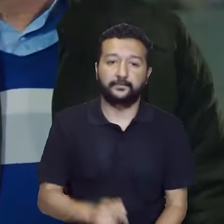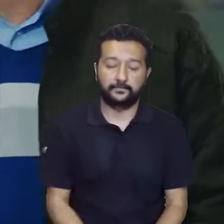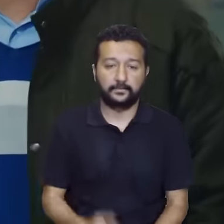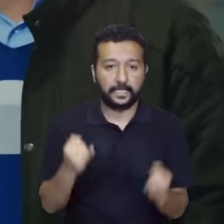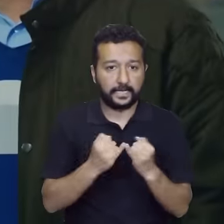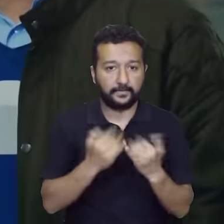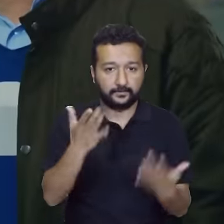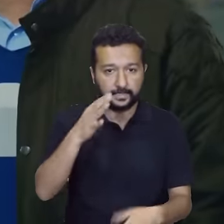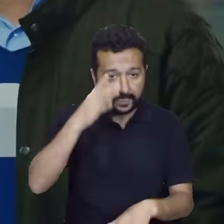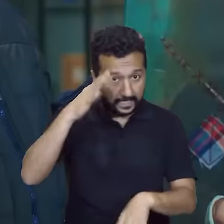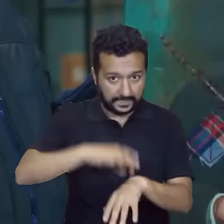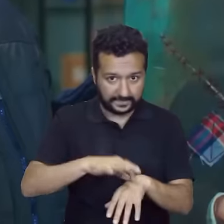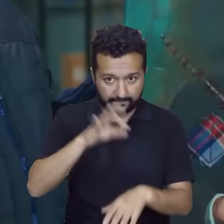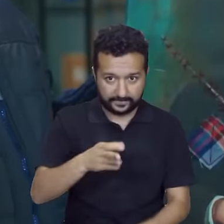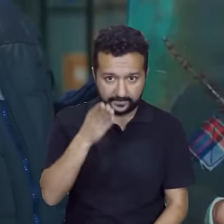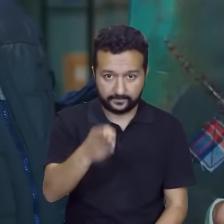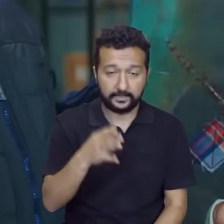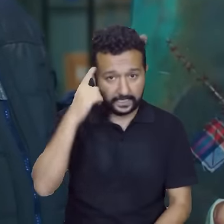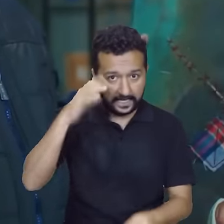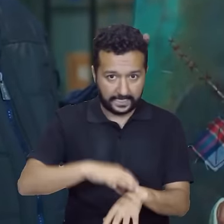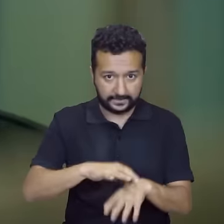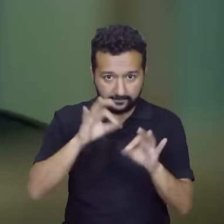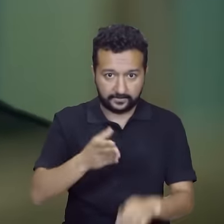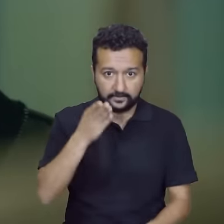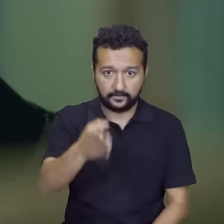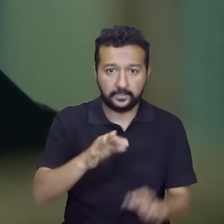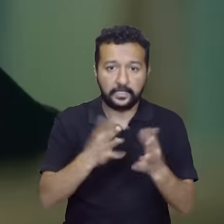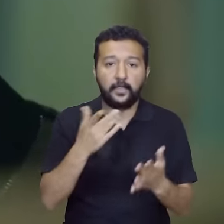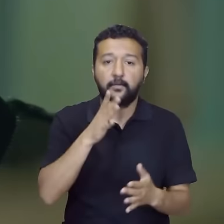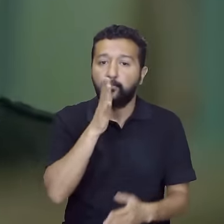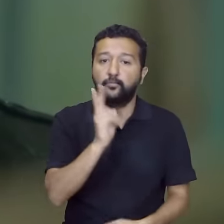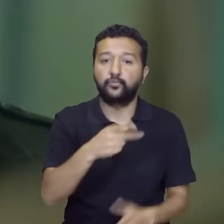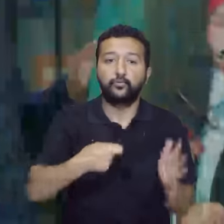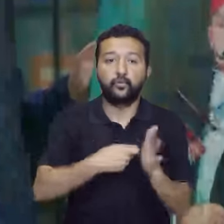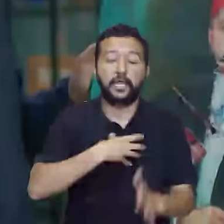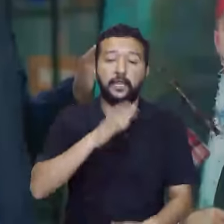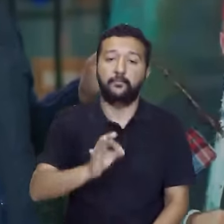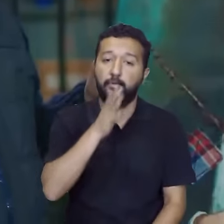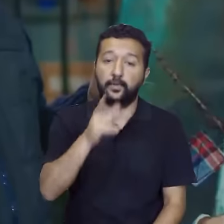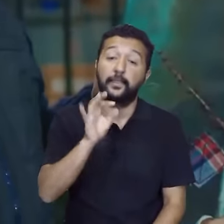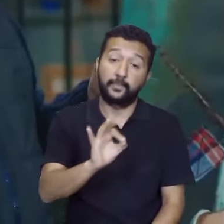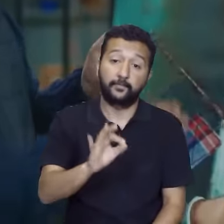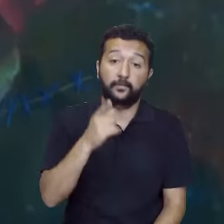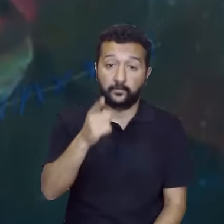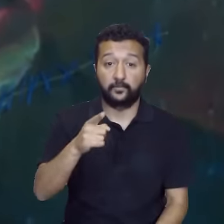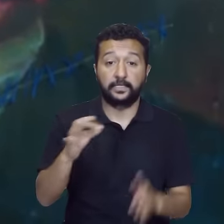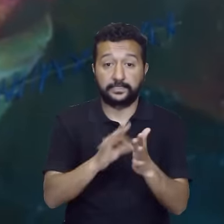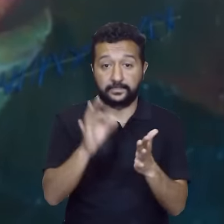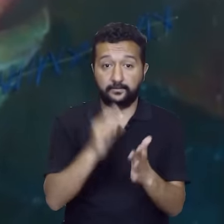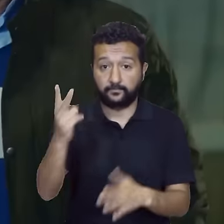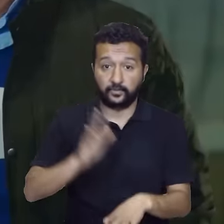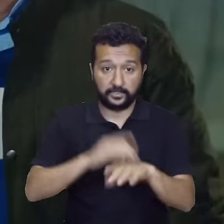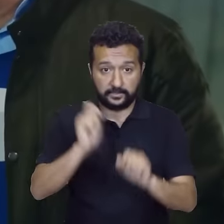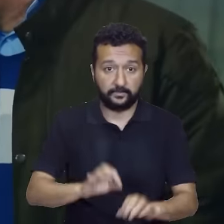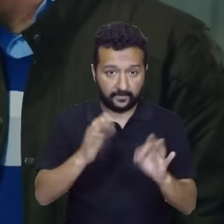Ya kardeşim, siz hasta mısınız? Ha? Hasta mısınız oğlum siz? Ne malum o mühürü kendinin yapmadığı? Tabii. Bu dikişleri de o yaptı